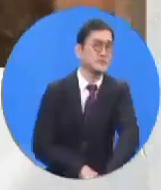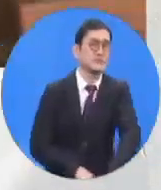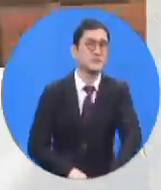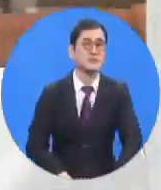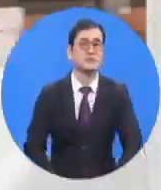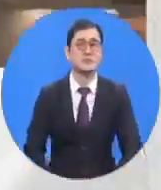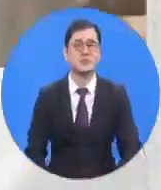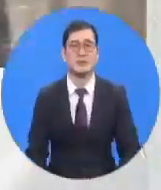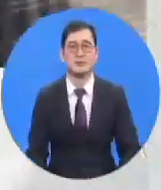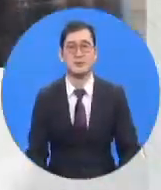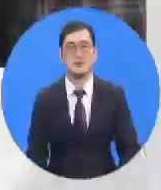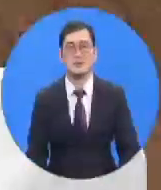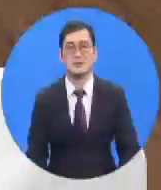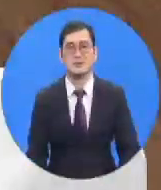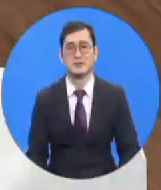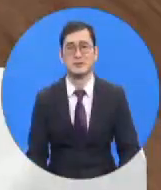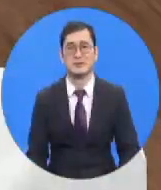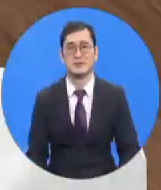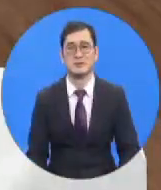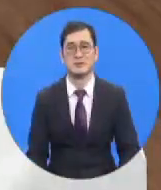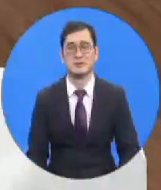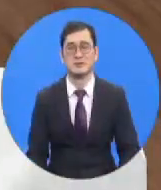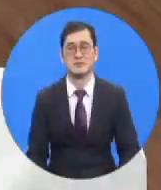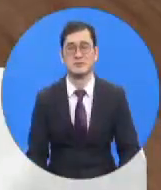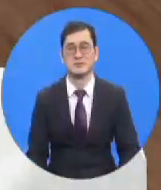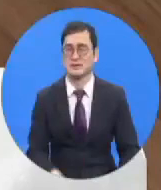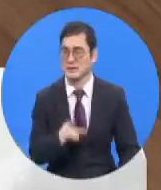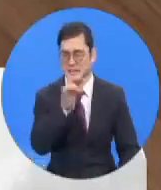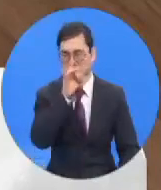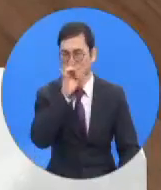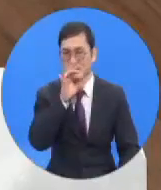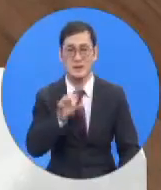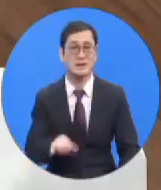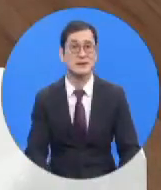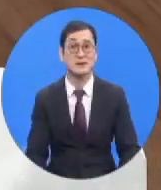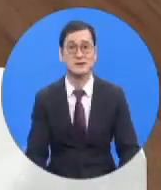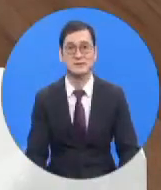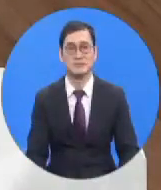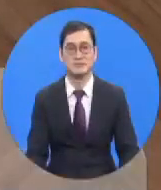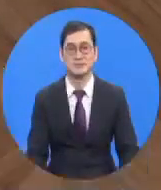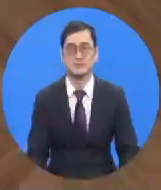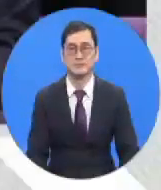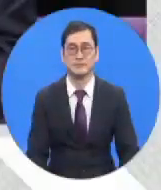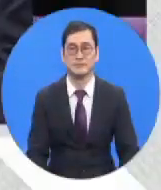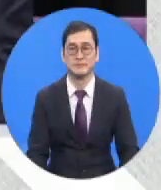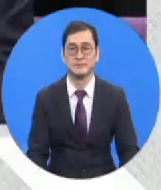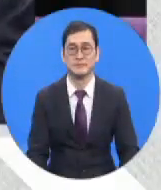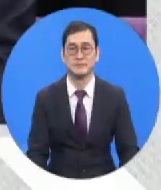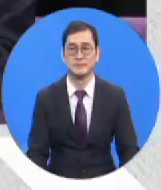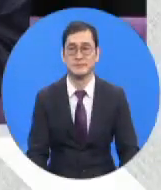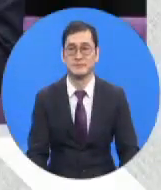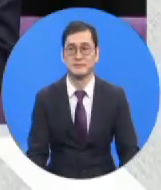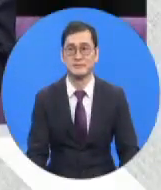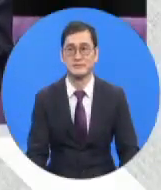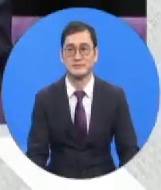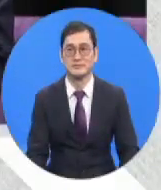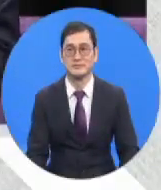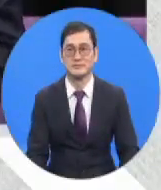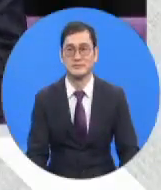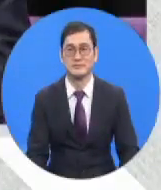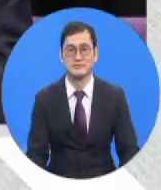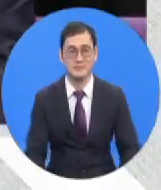또 다른 물타기 하면서 넘어갈 일은 아니다라고 생각합니다. 예. 저희가 지금 아무 말도 안 하고 네. 물타기 한 적이